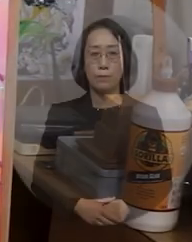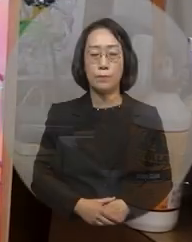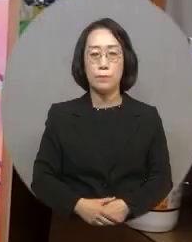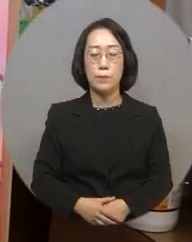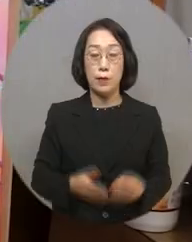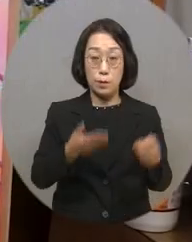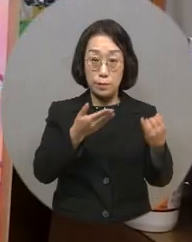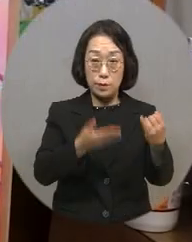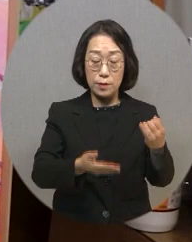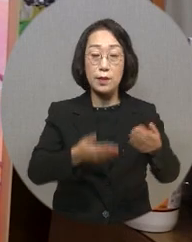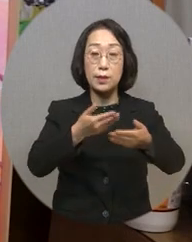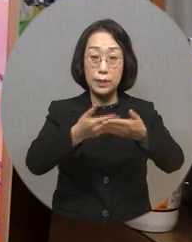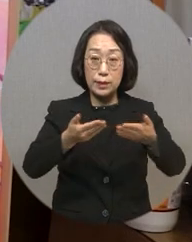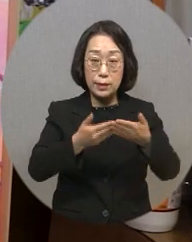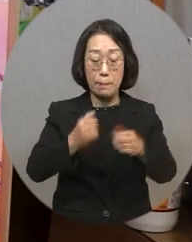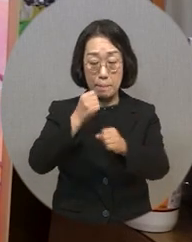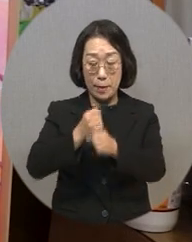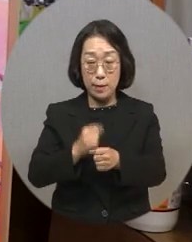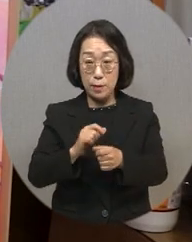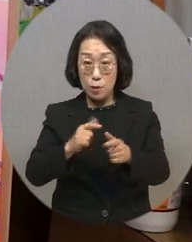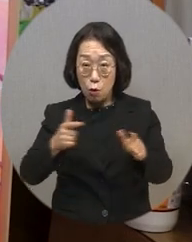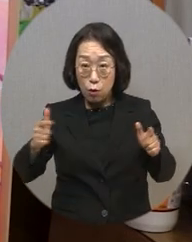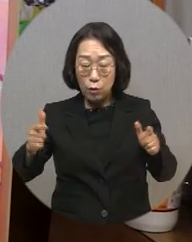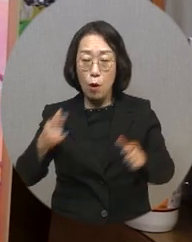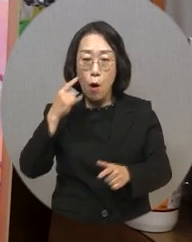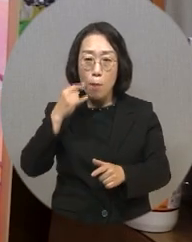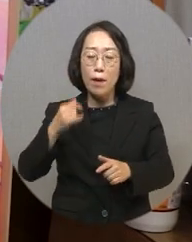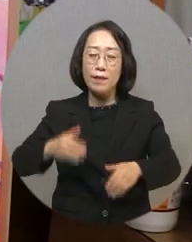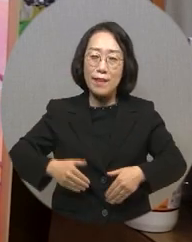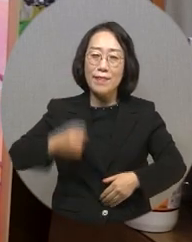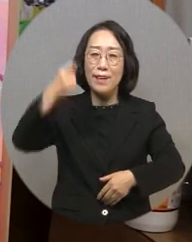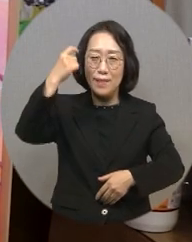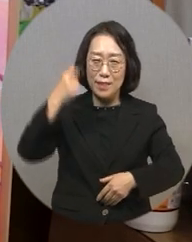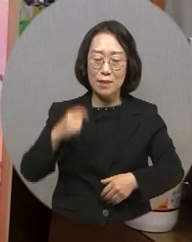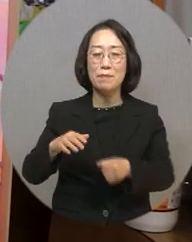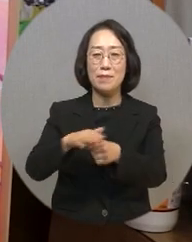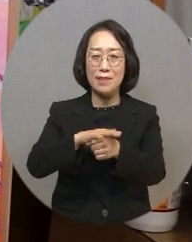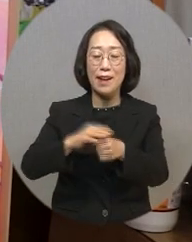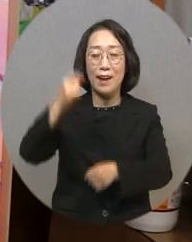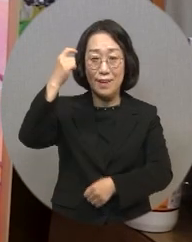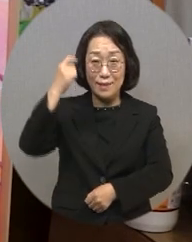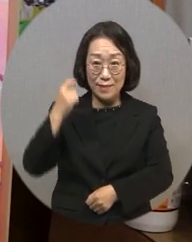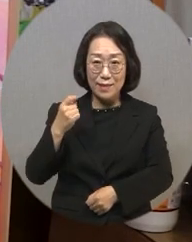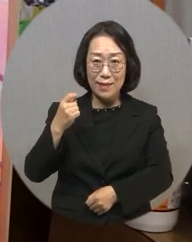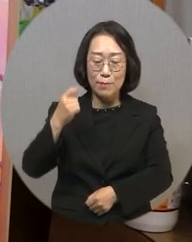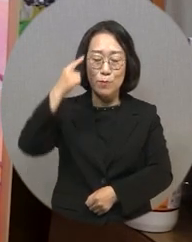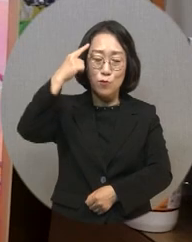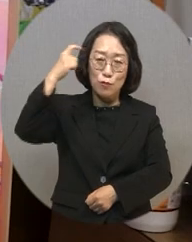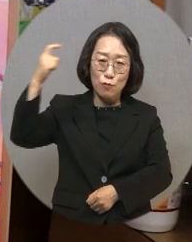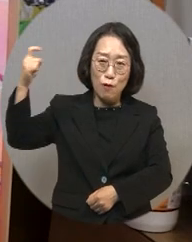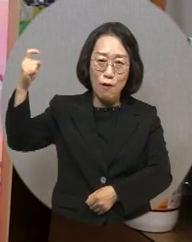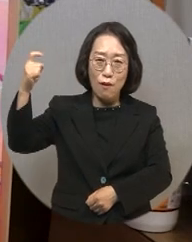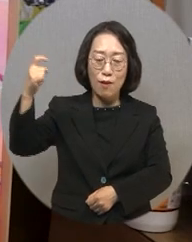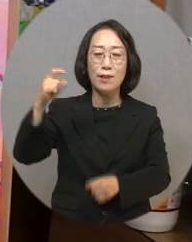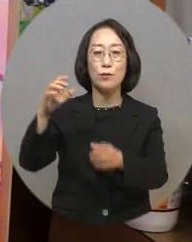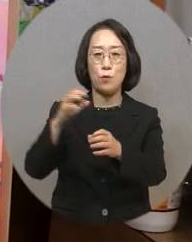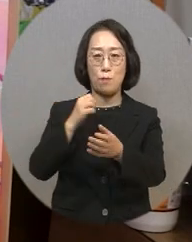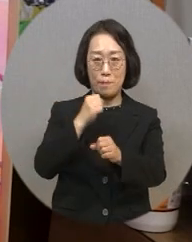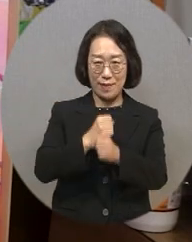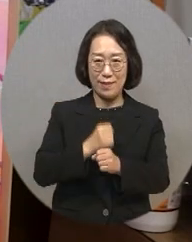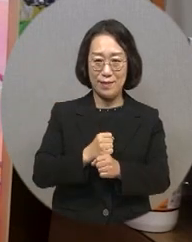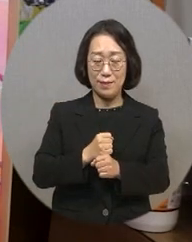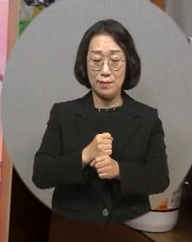류미숙 작가의 작품은 어머니의 따뜻한 손길과 사랑이 담긴 소중한 기억을 화폭에 담아냅니다.